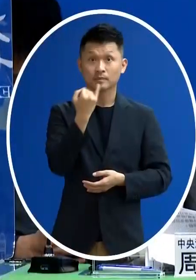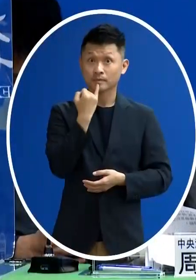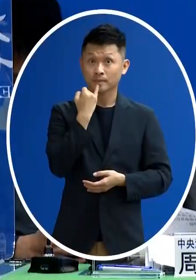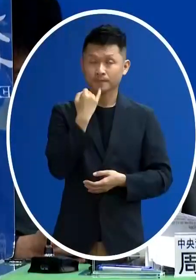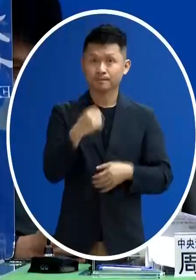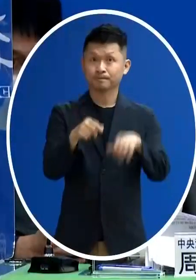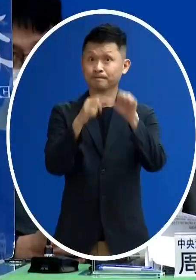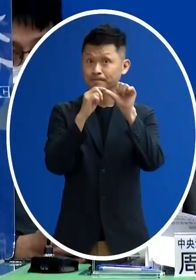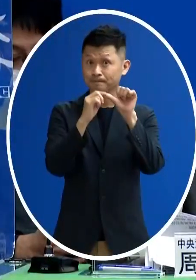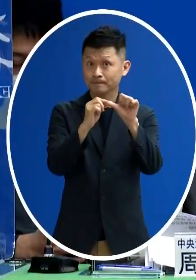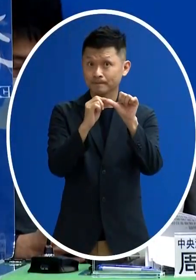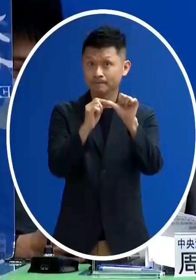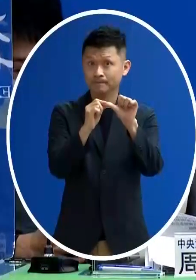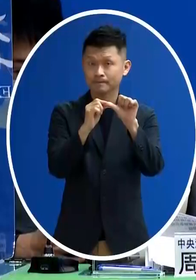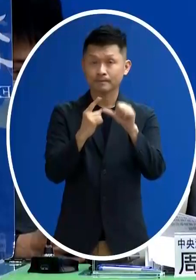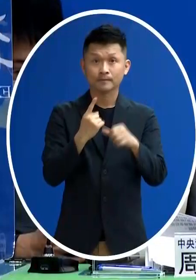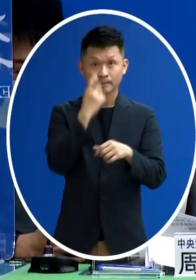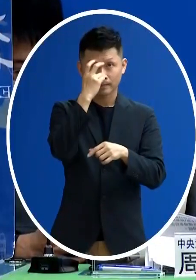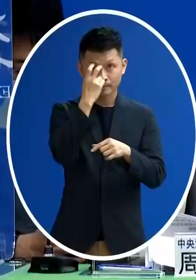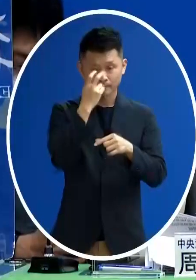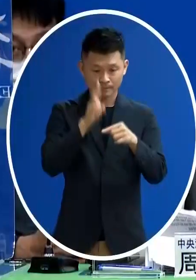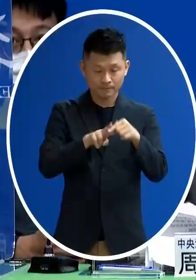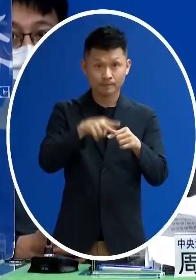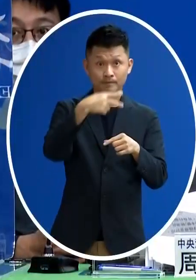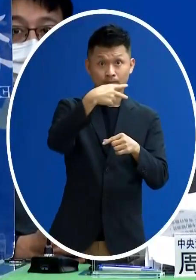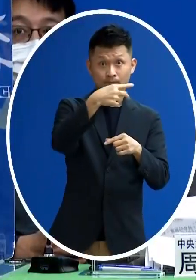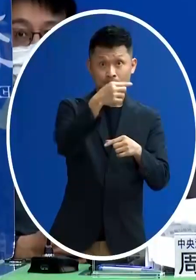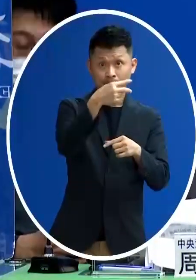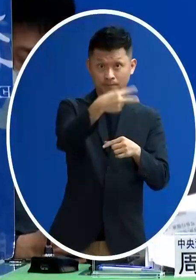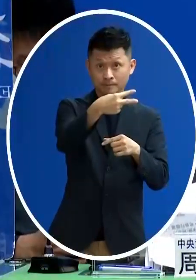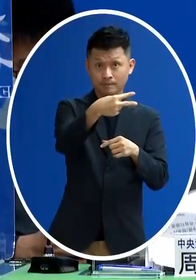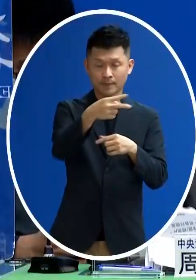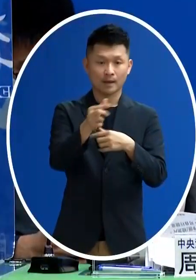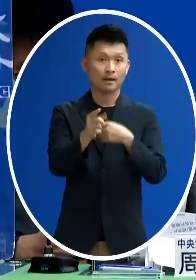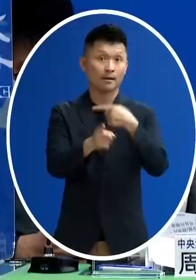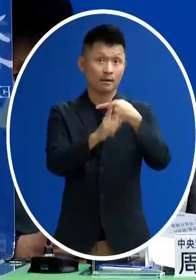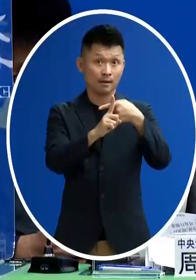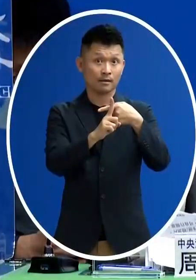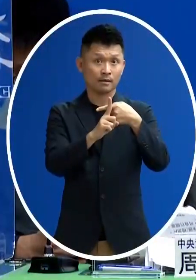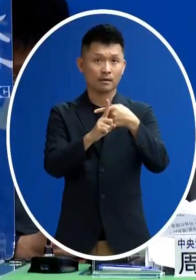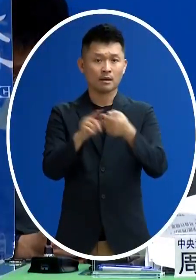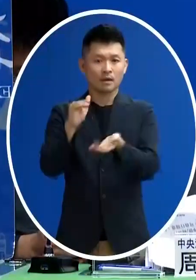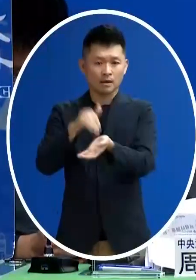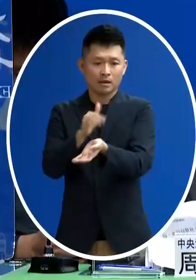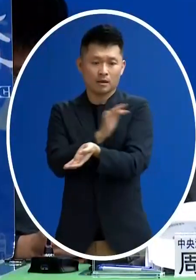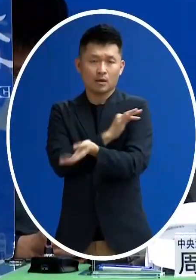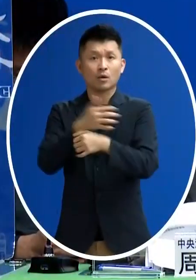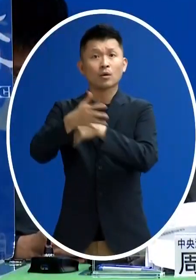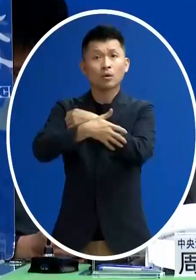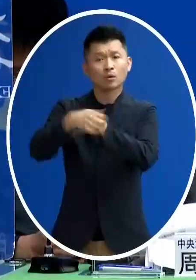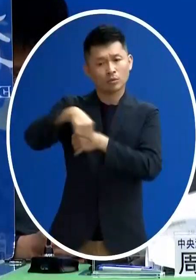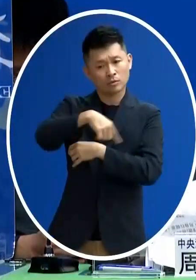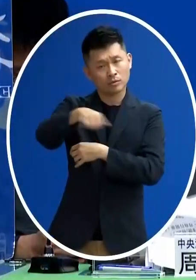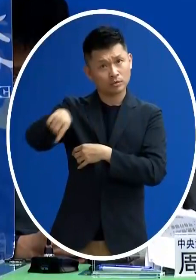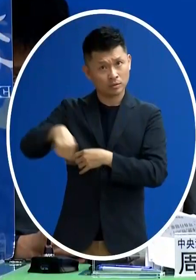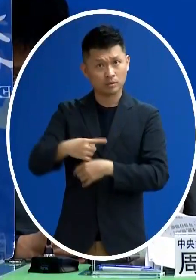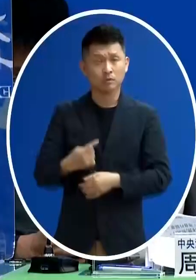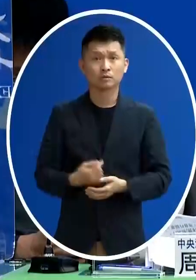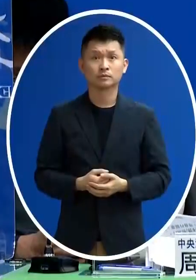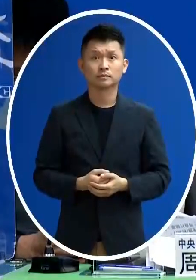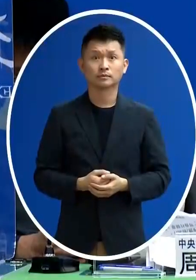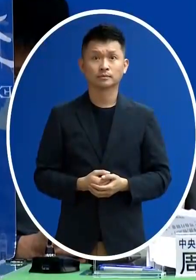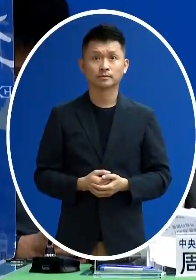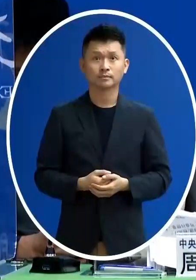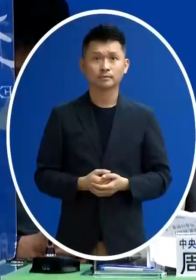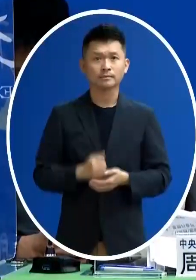是属于这个抗原快筛阳性的这个第一线的一个医疗工作人员，那这